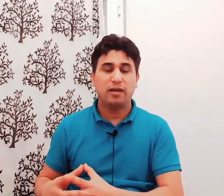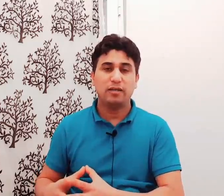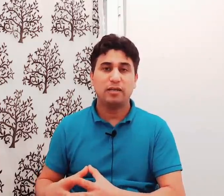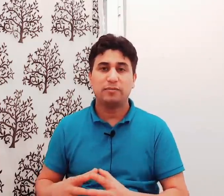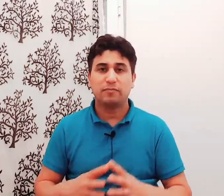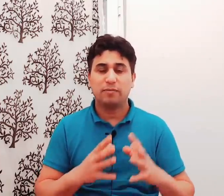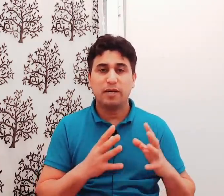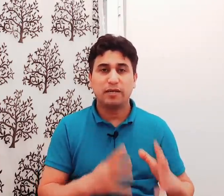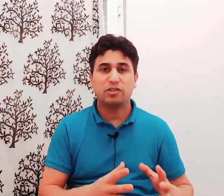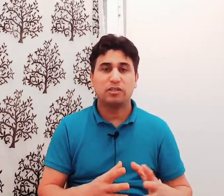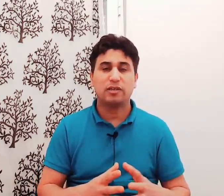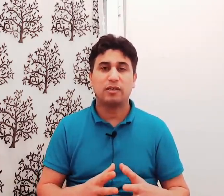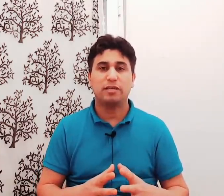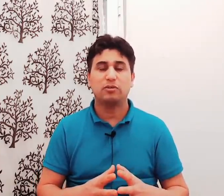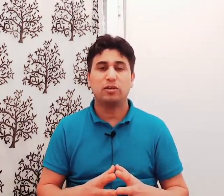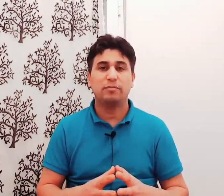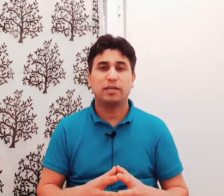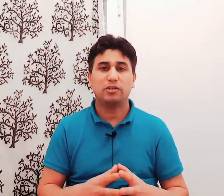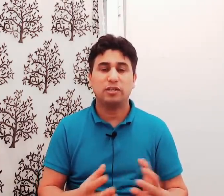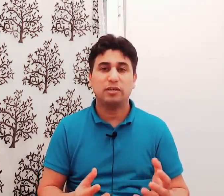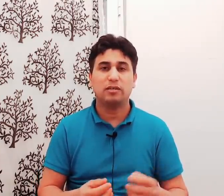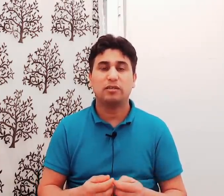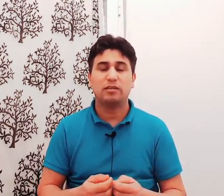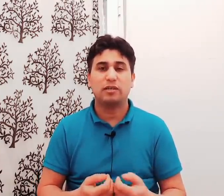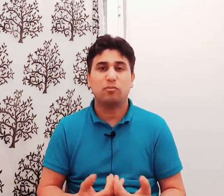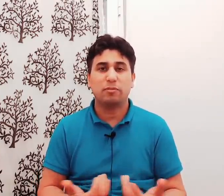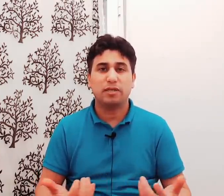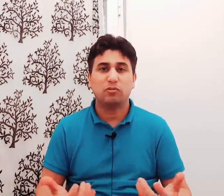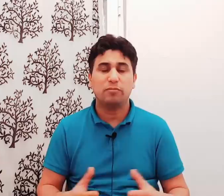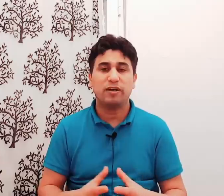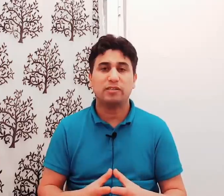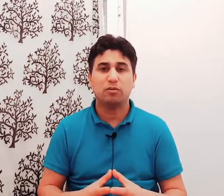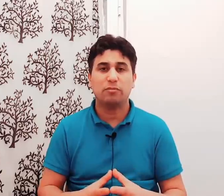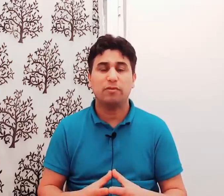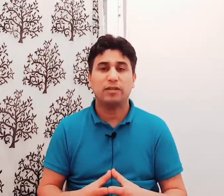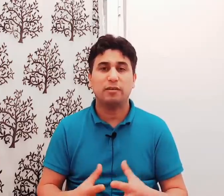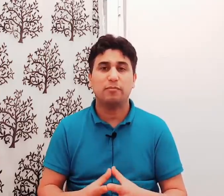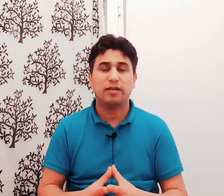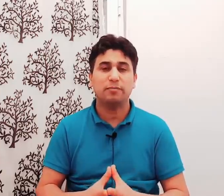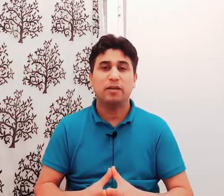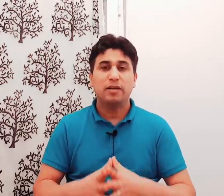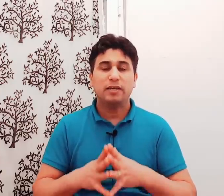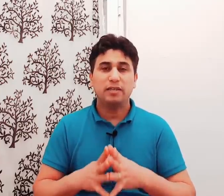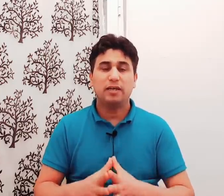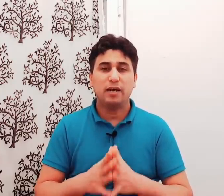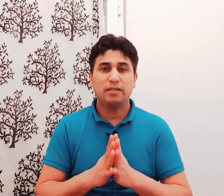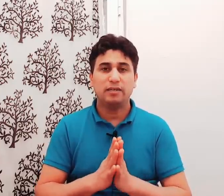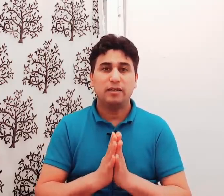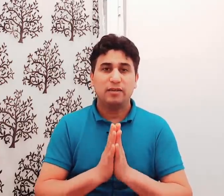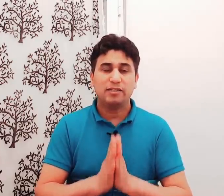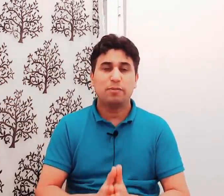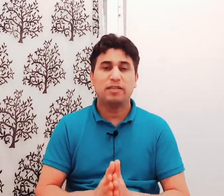لقاح حاليا، ما كاينش تراتامينتو، يعني ما كاينش يعني تريتمون كما كيقولوا بالفرنسيه ولا عندنا بالمغرب. يعني